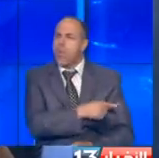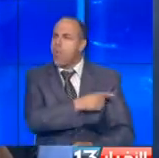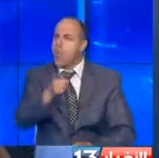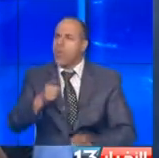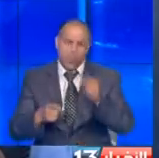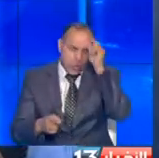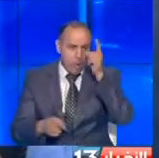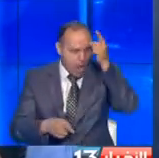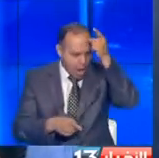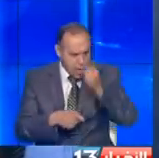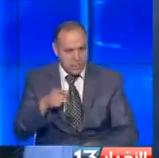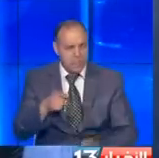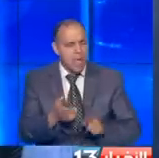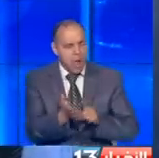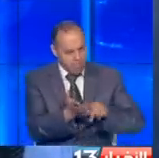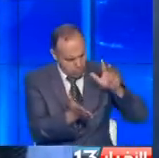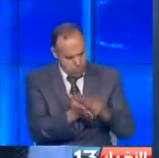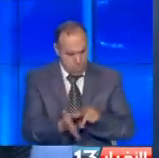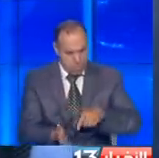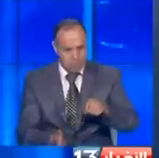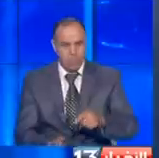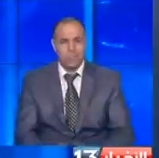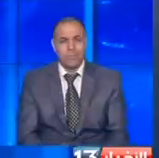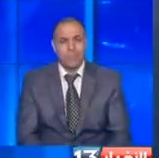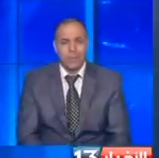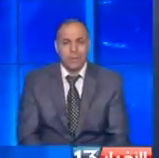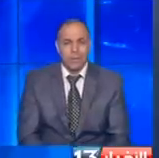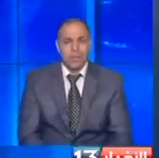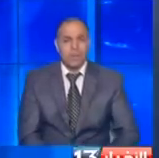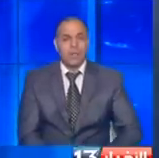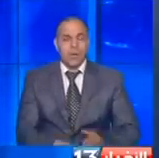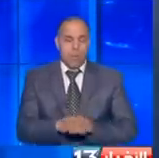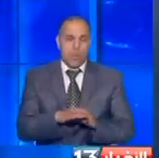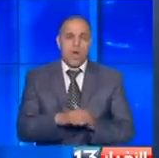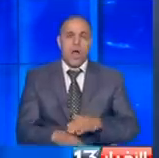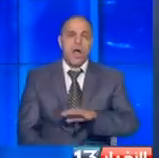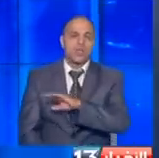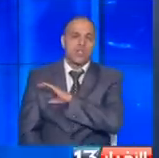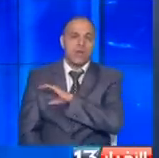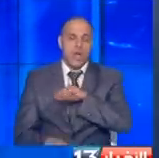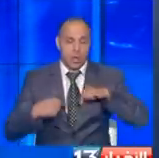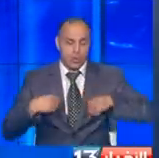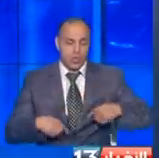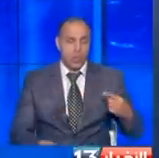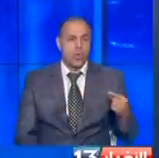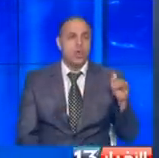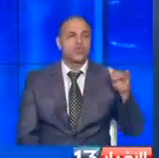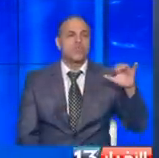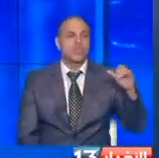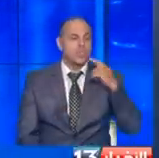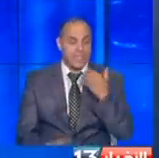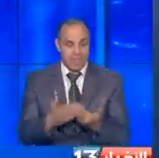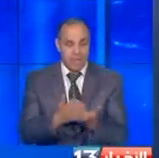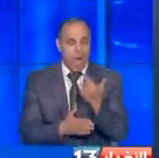كل المعاهد الجمهورية، وسيطبق القانون على الجميع. في شأن آخر، أشرف رئيس الحكومة يوسف الشاهد